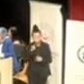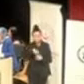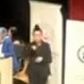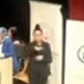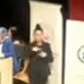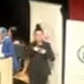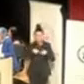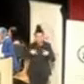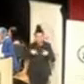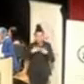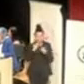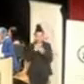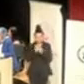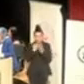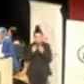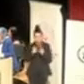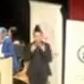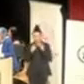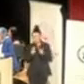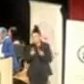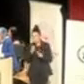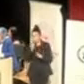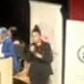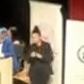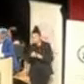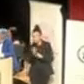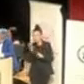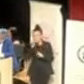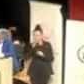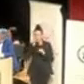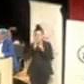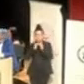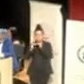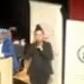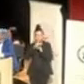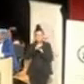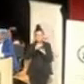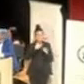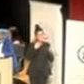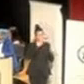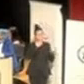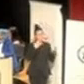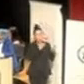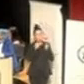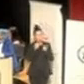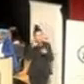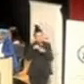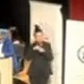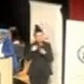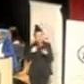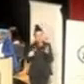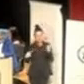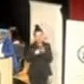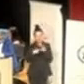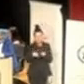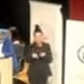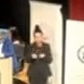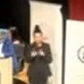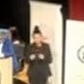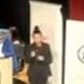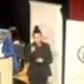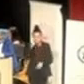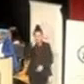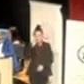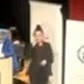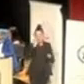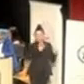istasyonu olacak. Açık bir mevzuat düzenlemesi olmamakla birlikte halkımıza eserlerden yararlandırma amacıyla böyle yapıyoruz. Milli kütüphane misyonu sadece Ankara'da hizmet